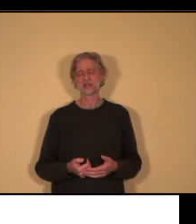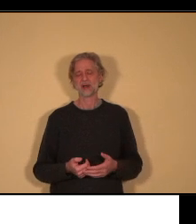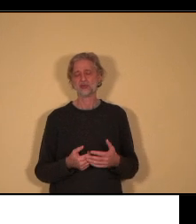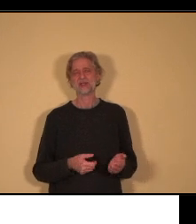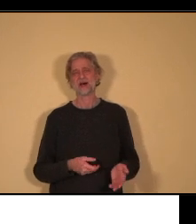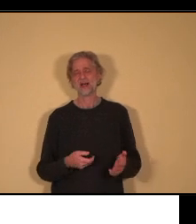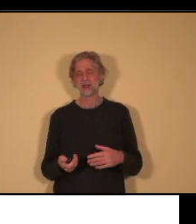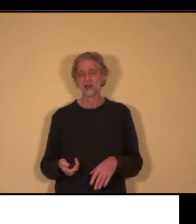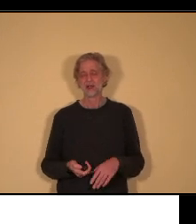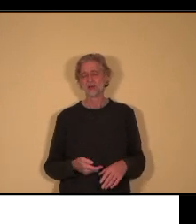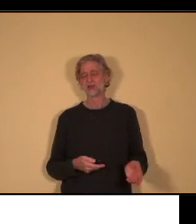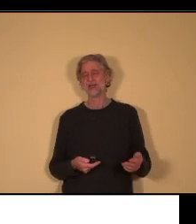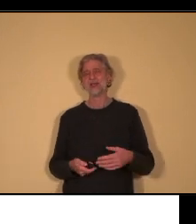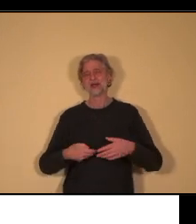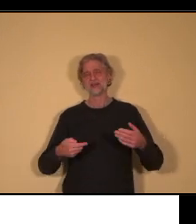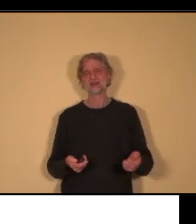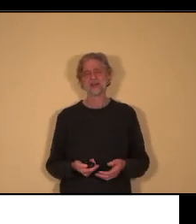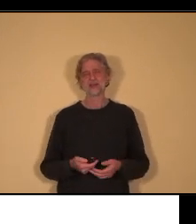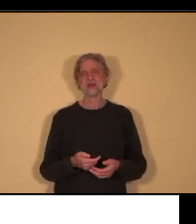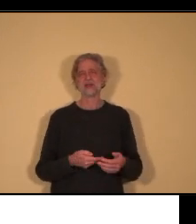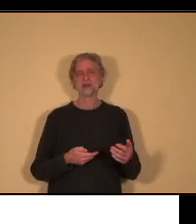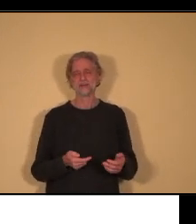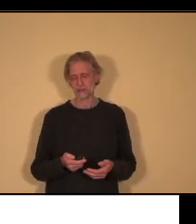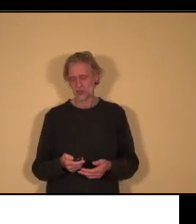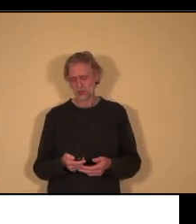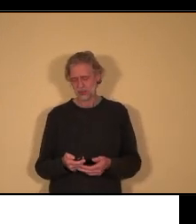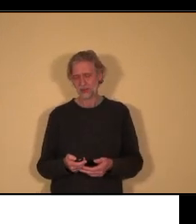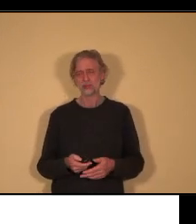Schritt daraus Methan und der Gärrest, der dann